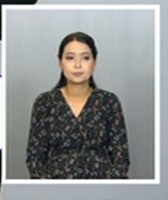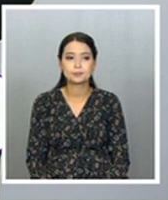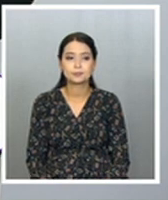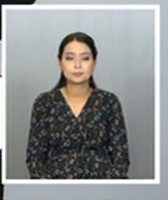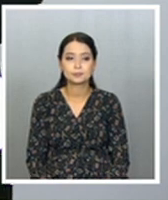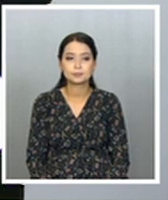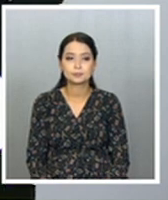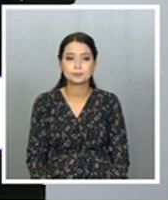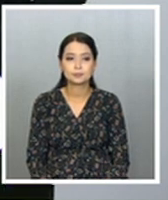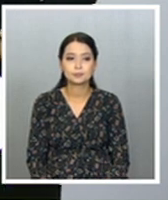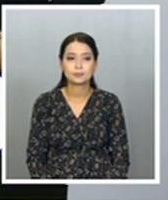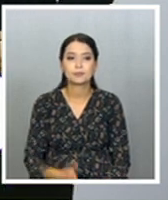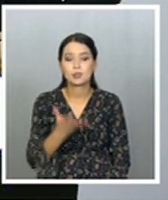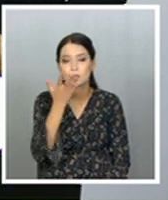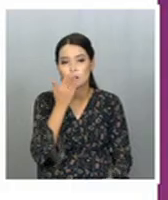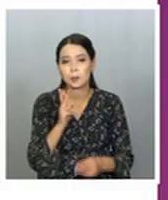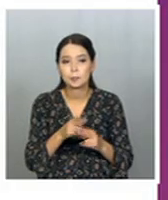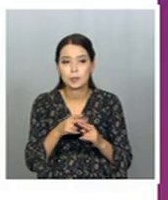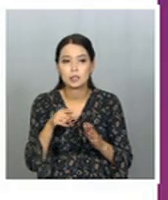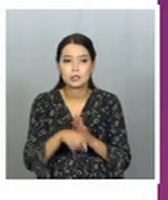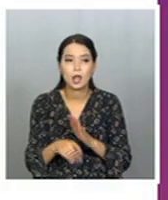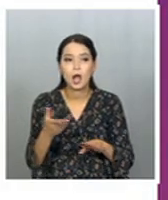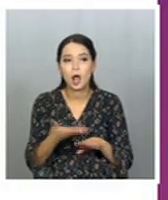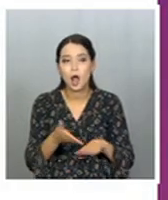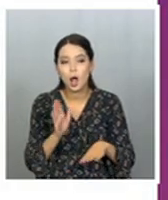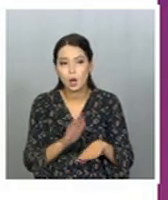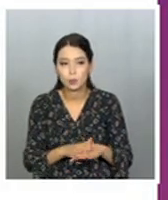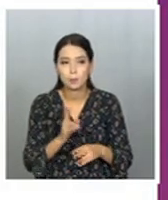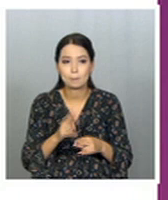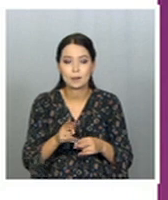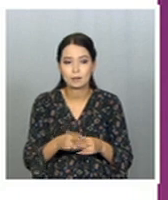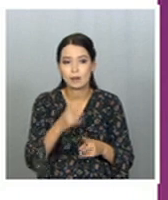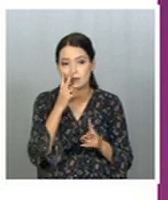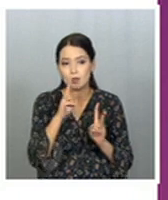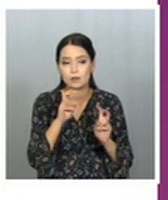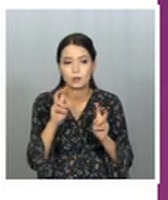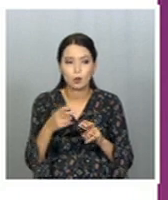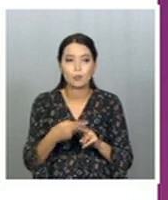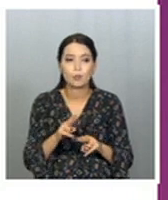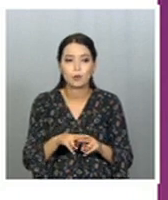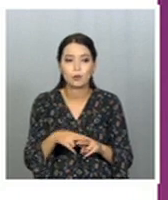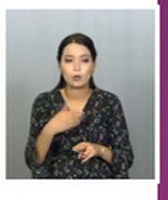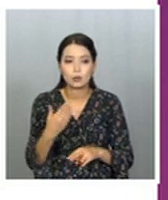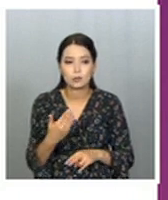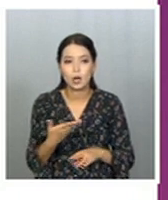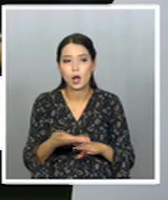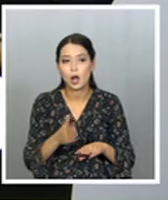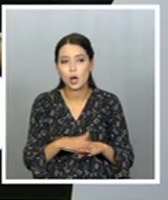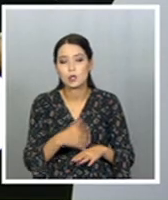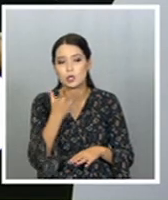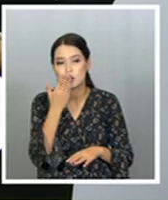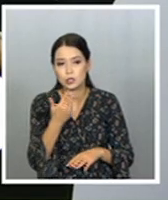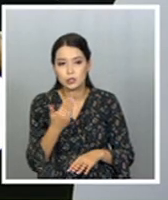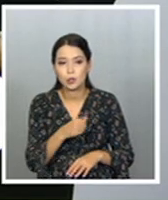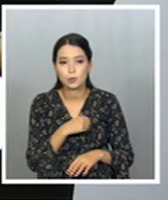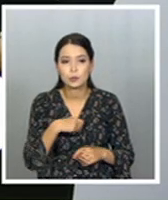Енді түсті металдардың ішіндегі ауыр түсті металдарға тоқталатын болсақ, бұл ауыр түсті металдардың өзіне